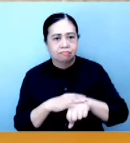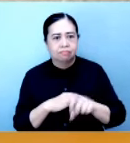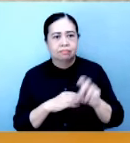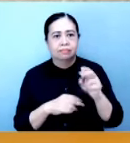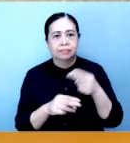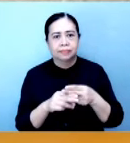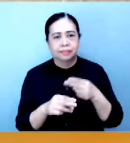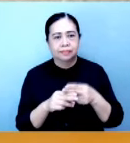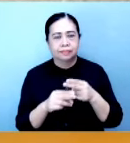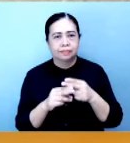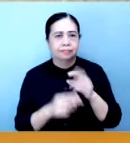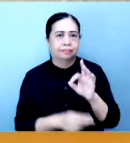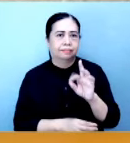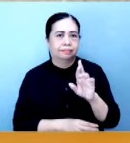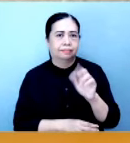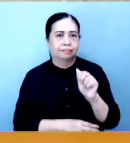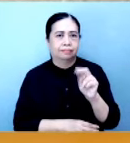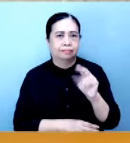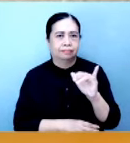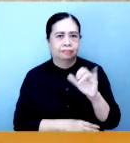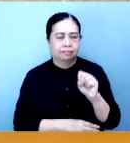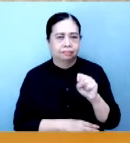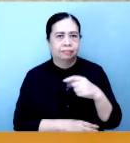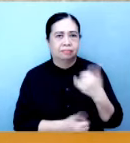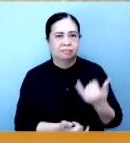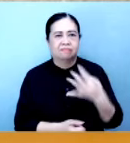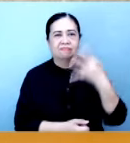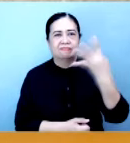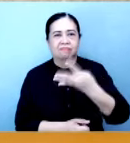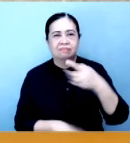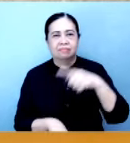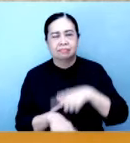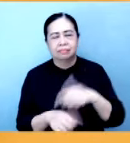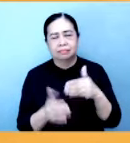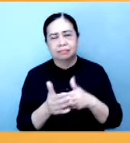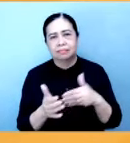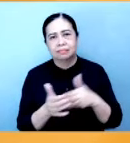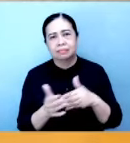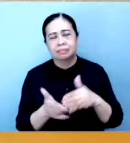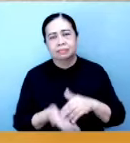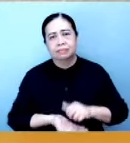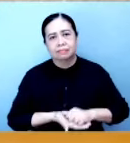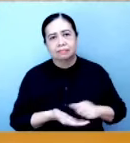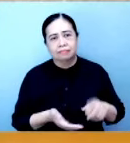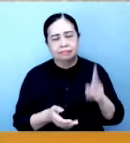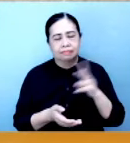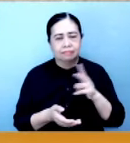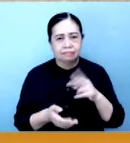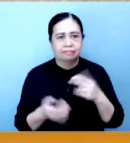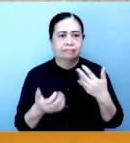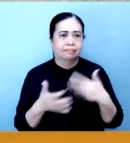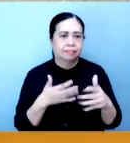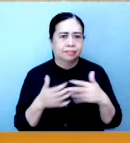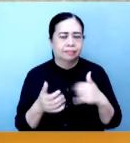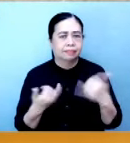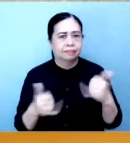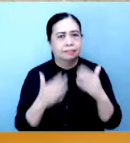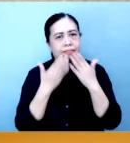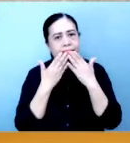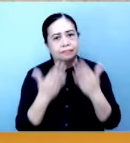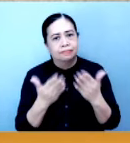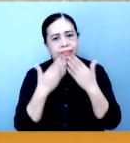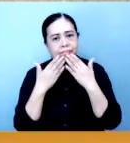niyang Francis. Ito na raw ang ika-apat na miscarriage ni Heart. Sa kabila niyan, nagpapasalamat pa rin si Heart